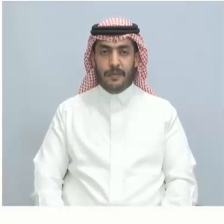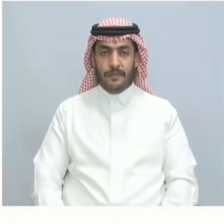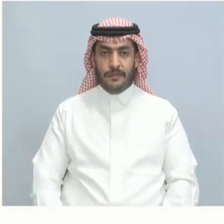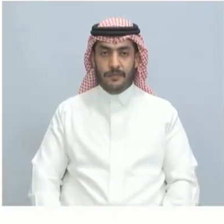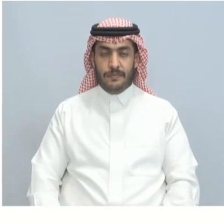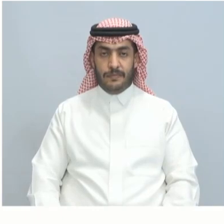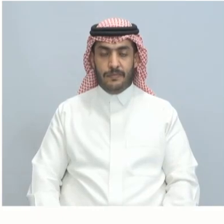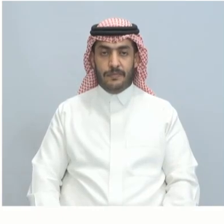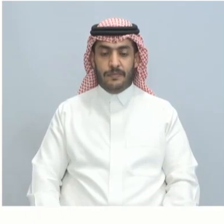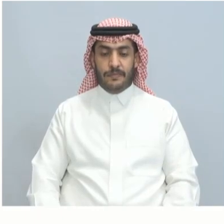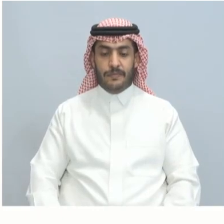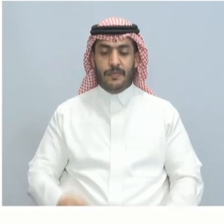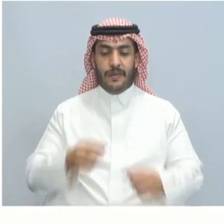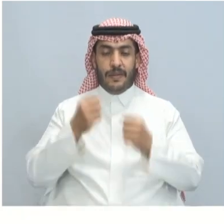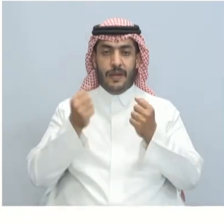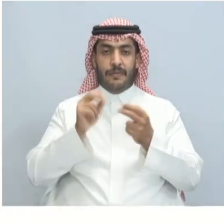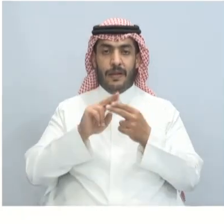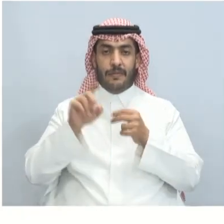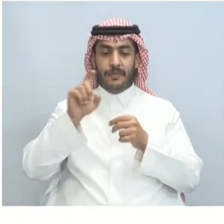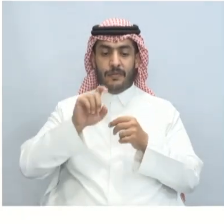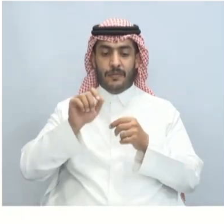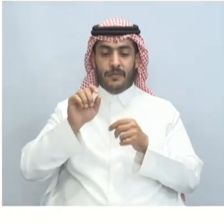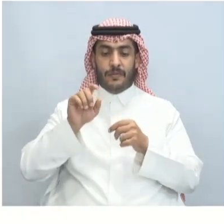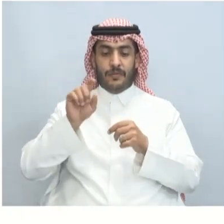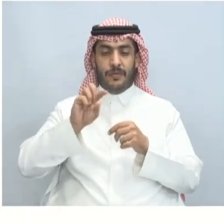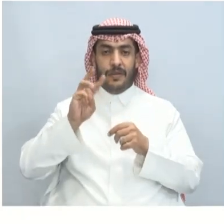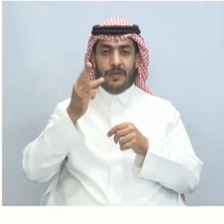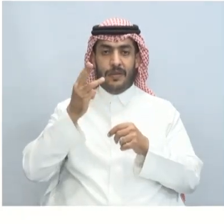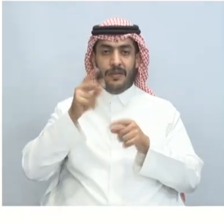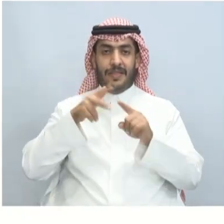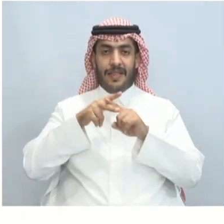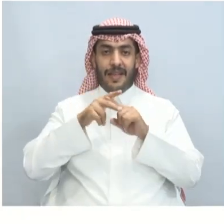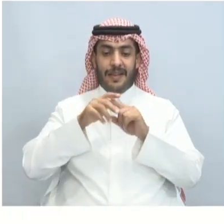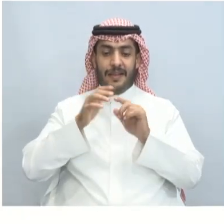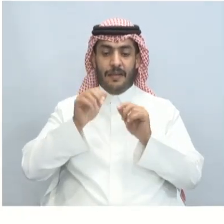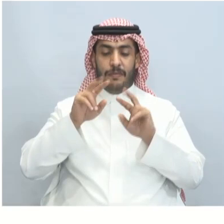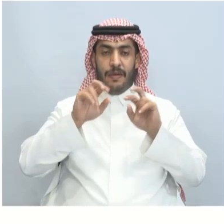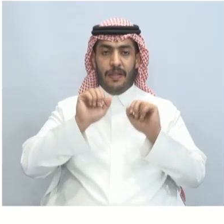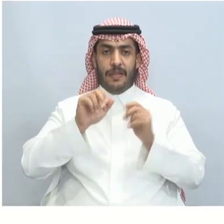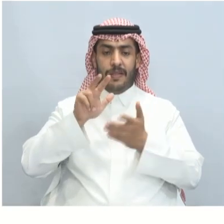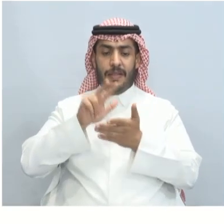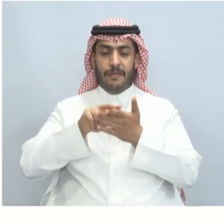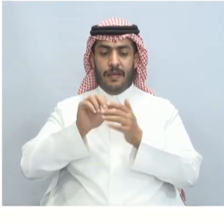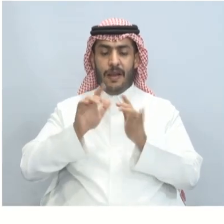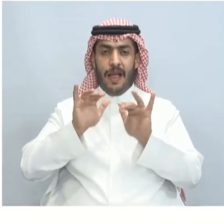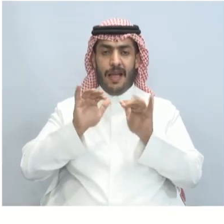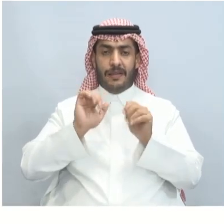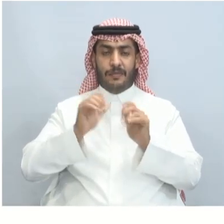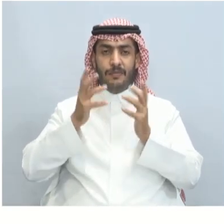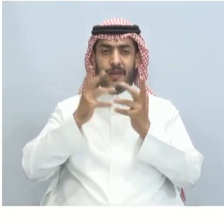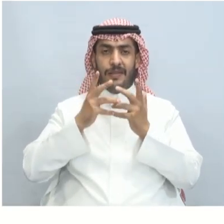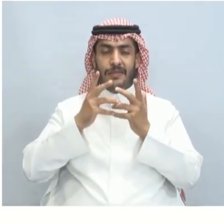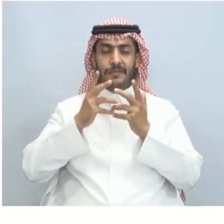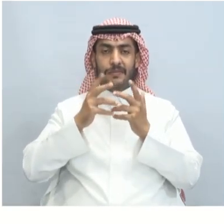واث في تدرب وحل المسائل السؤال الث ع تقنيه ابحث عن احد التطبيقات الحاسوبيه